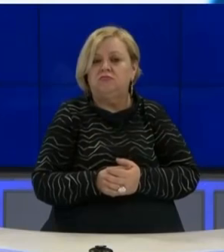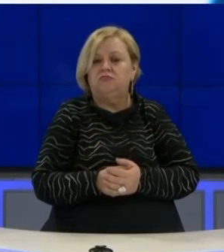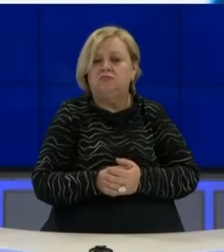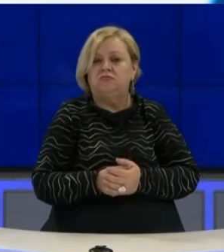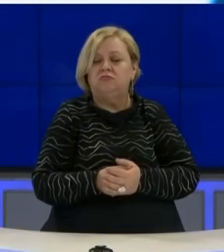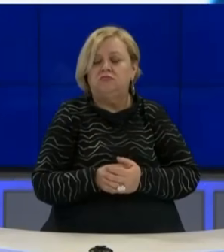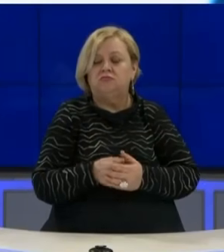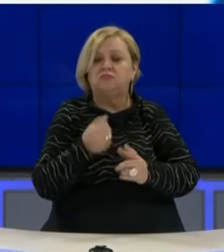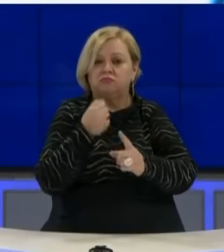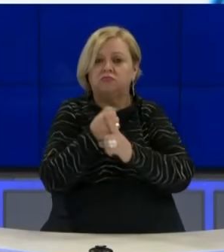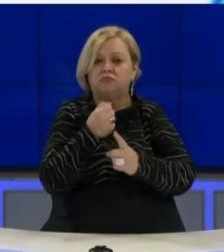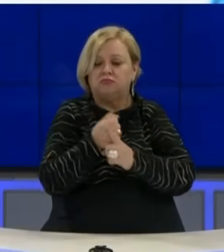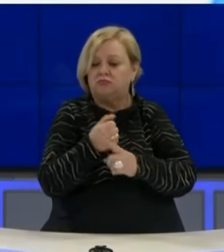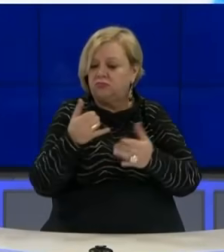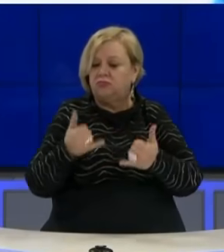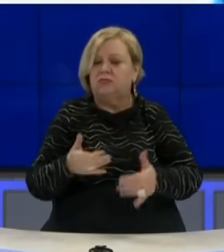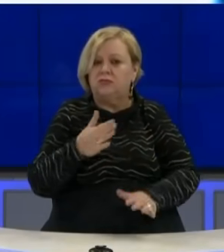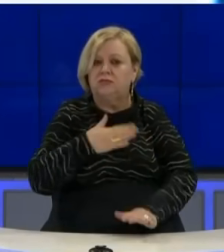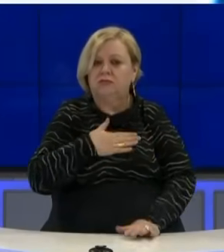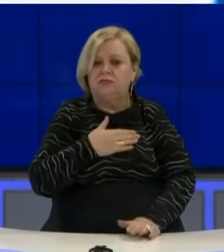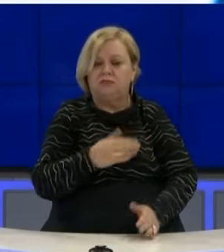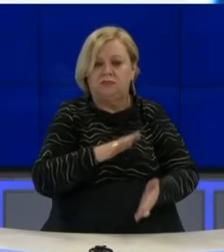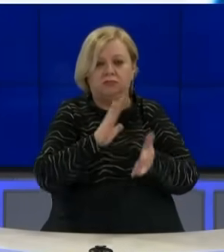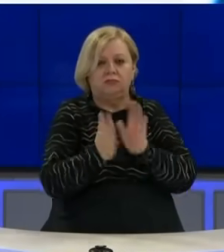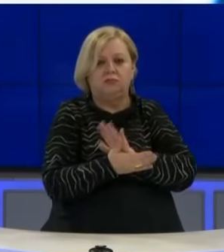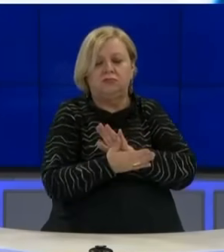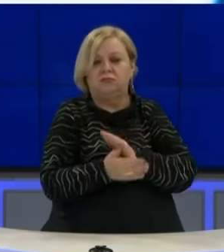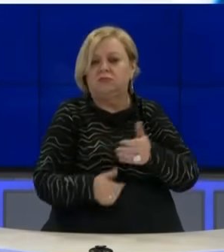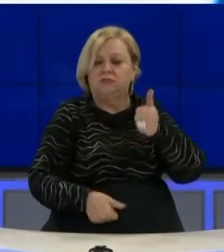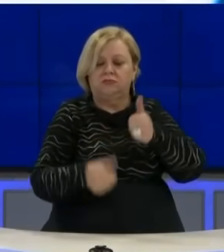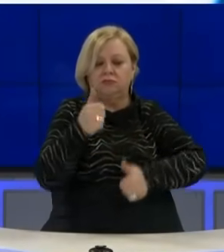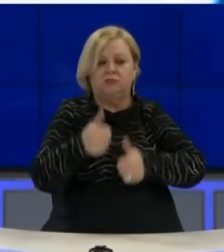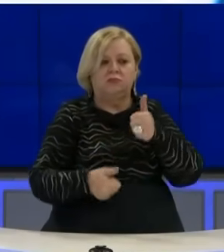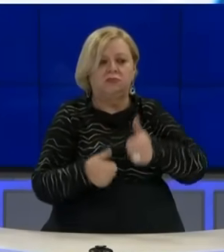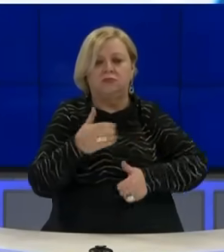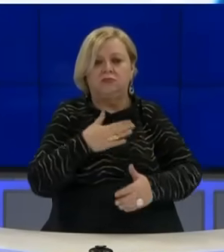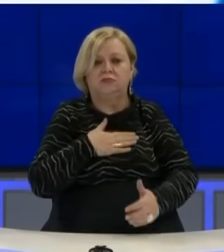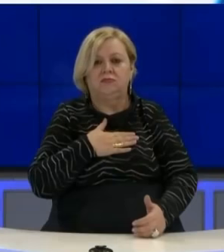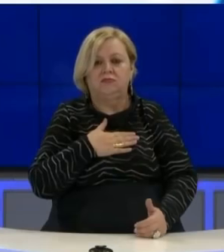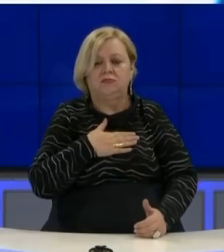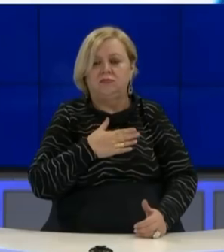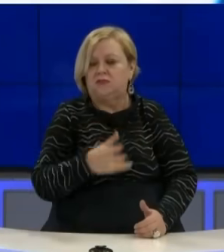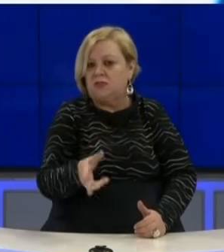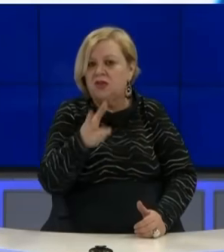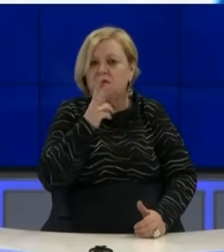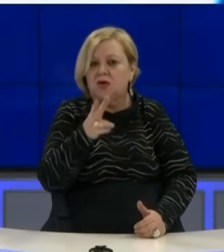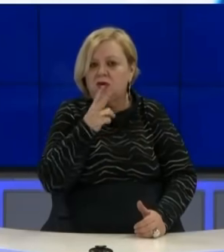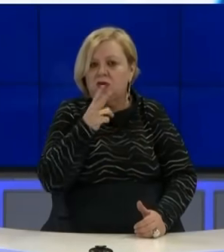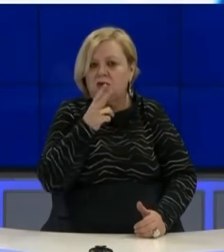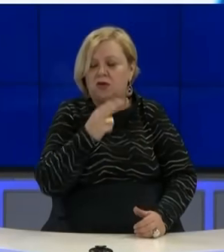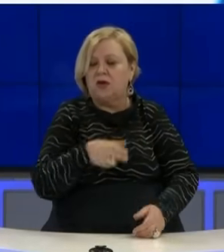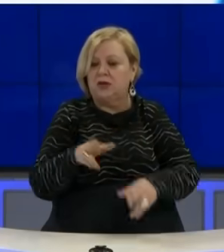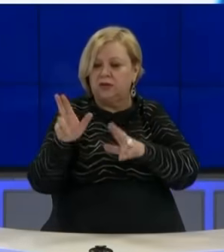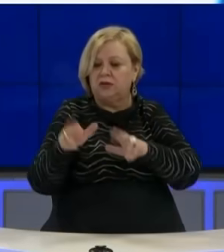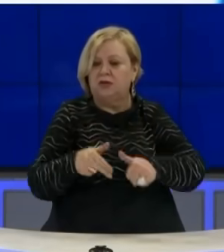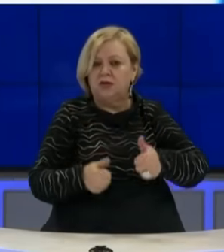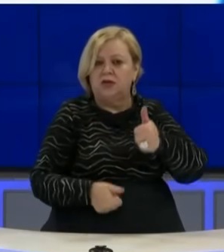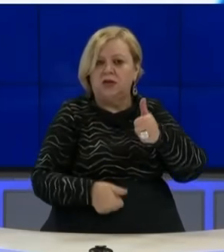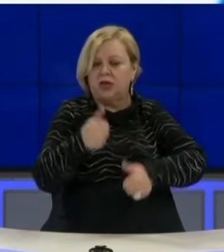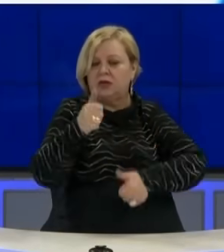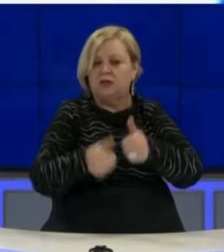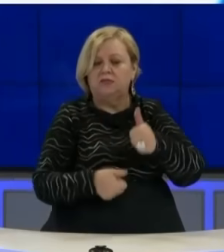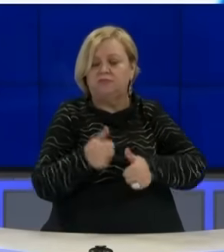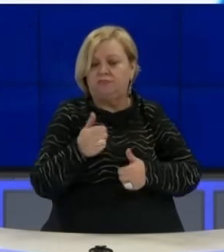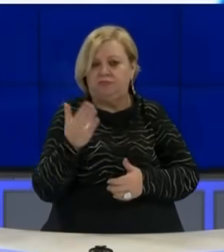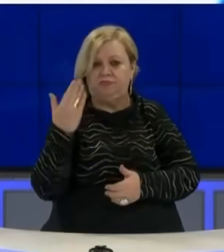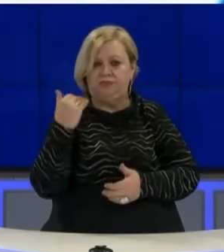se na tash i kemi zavendësu kandidatët tonë dhe kërkojmë që të kthehen kandidatët të cilët kanë